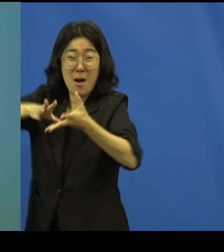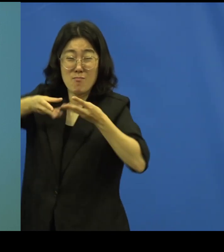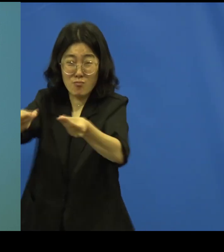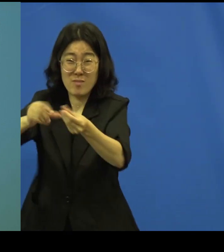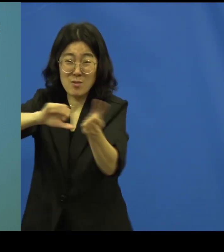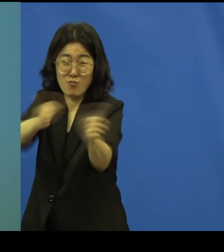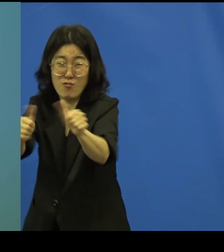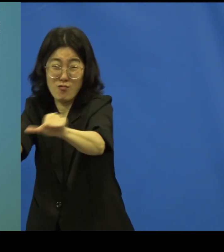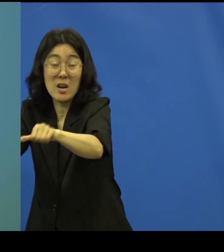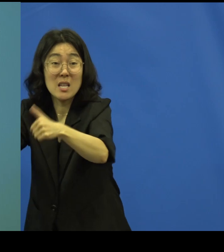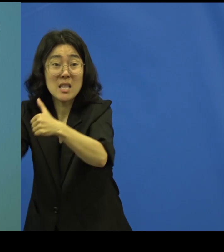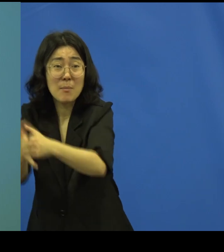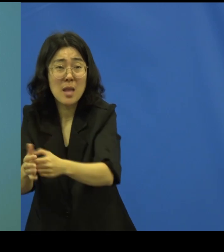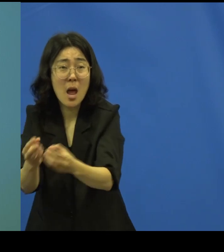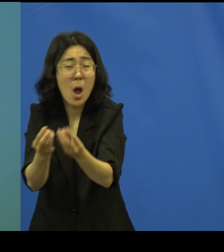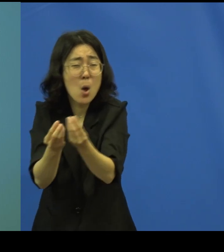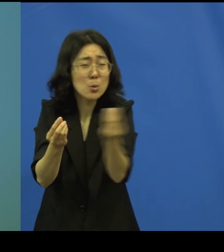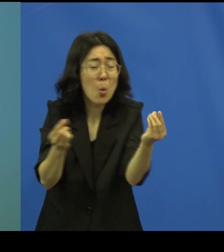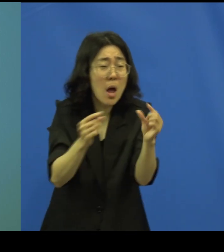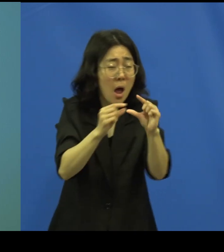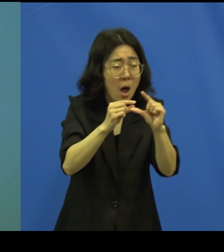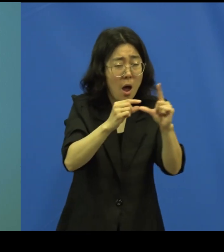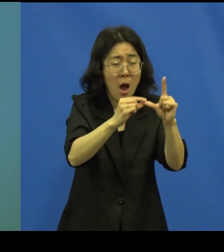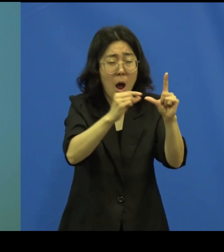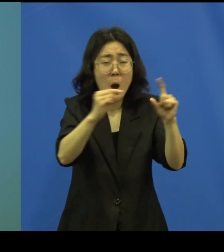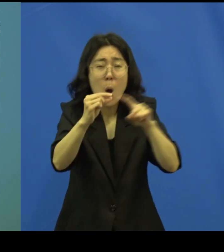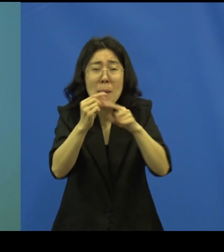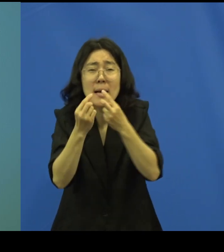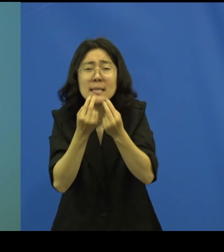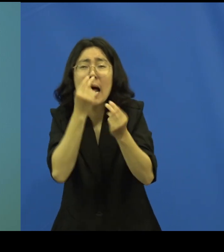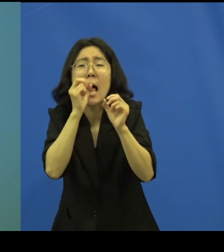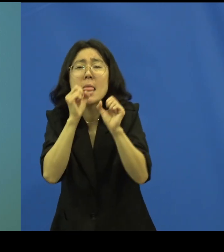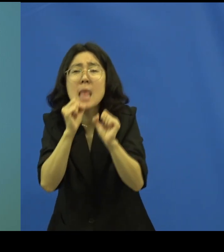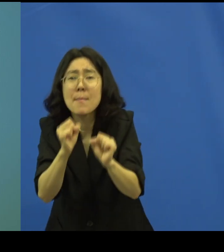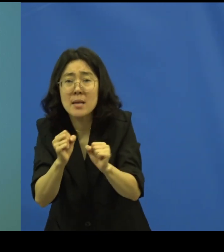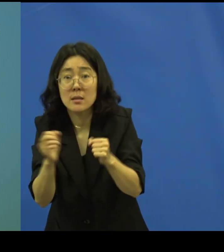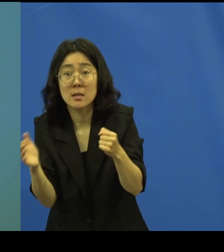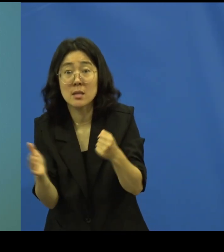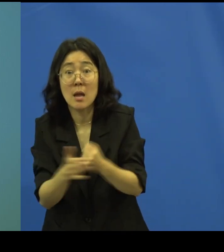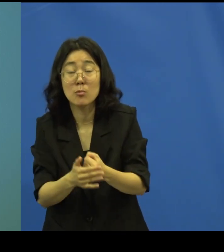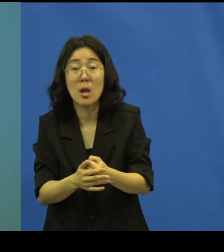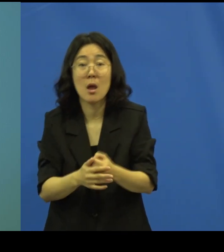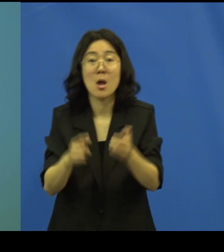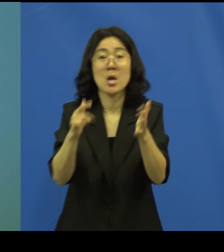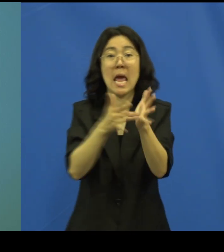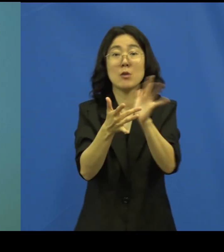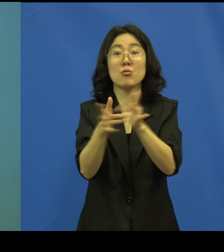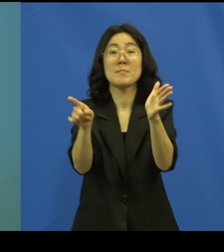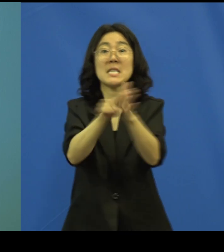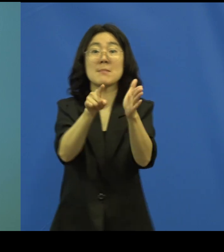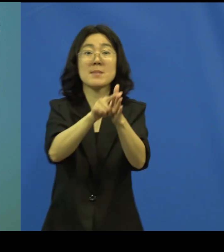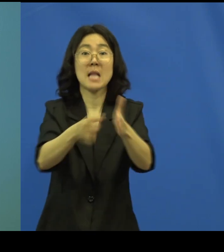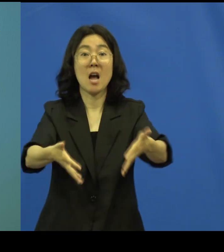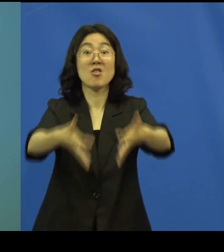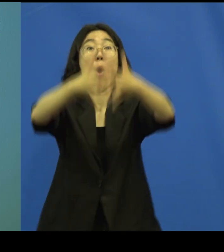로마의 황제의 폭군이 지배하고 있는, 핍박하고 있는 시대에 어디 건물을 지어요? 불가능한 거예요.